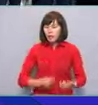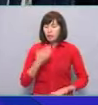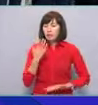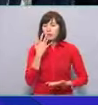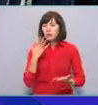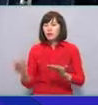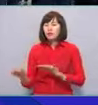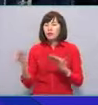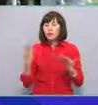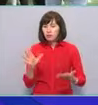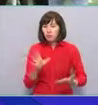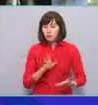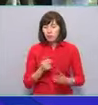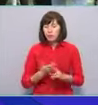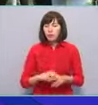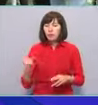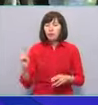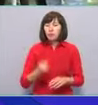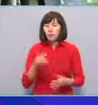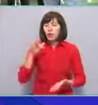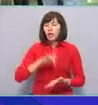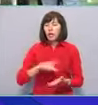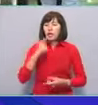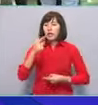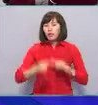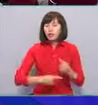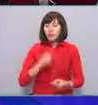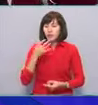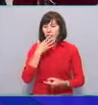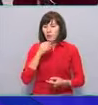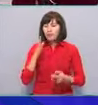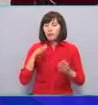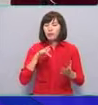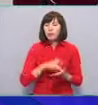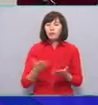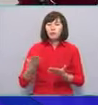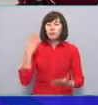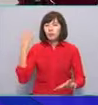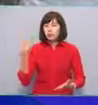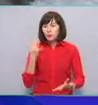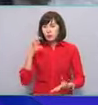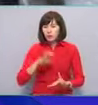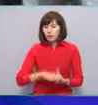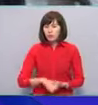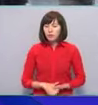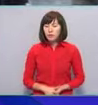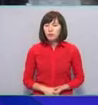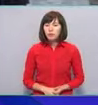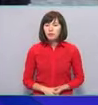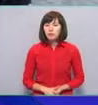жақын шетелдерден де қонақтар қатысты. Олар алдымен қаланы аралап, кенді шаһардың өткенімен танысты. Это город